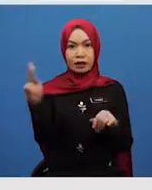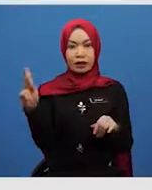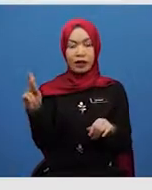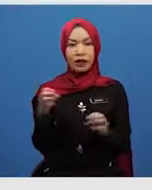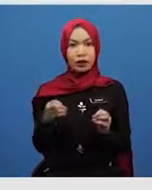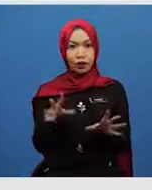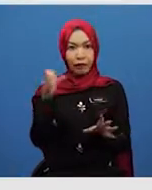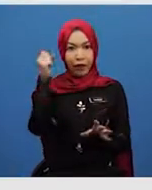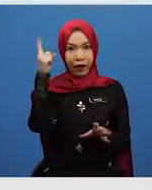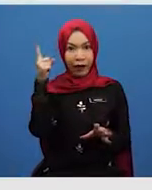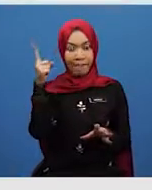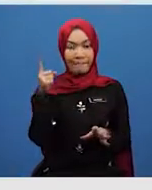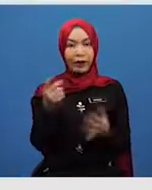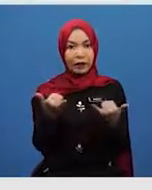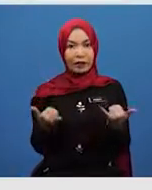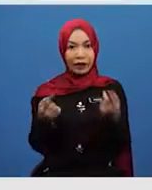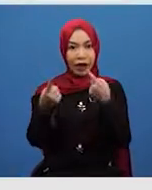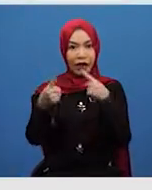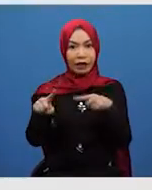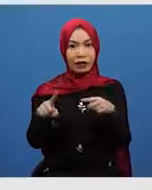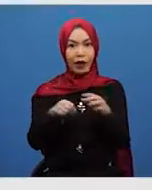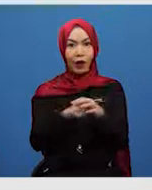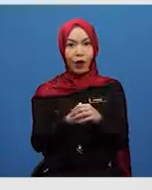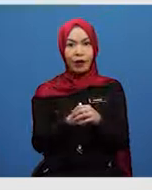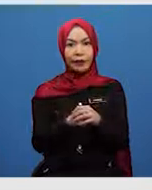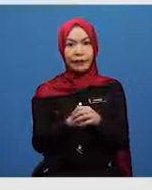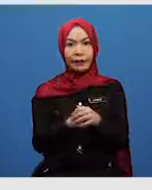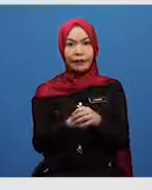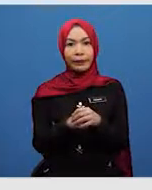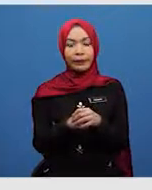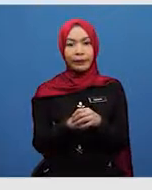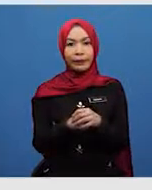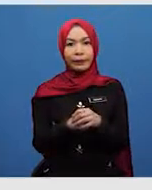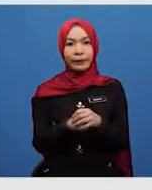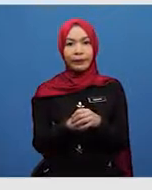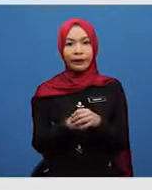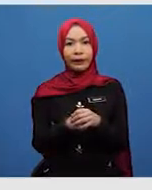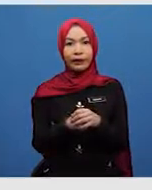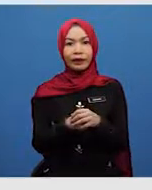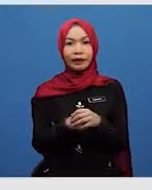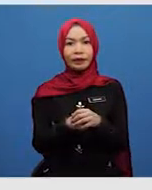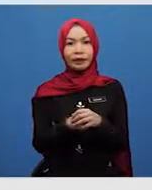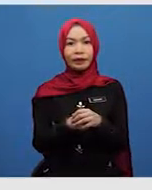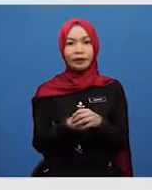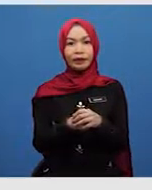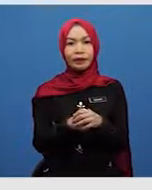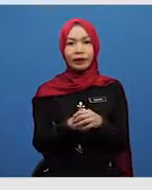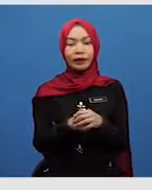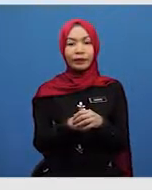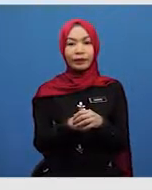nota bulatan untuk menghasilkan pegawai berganda untuk menunjukkan persamaan